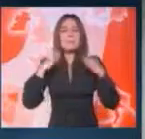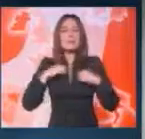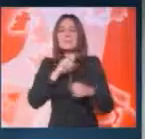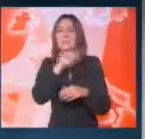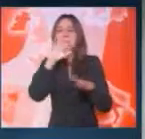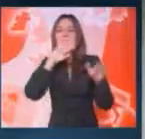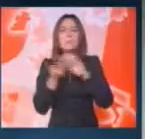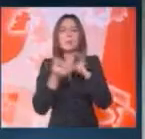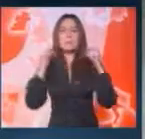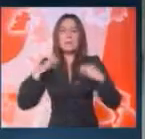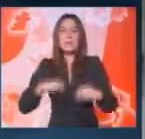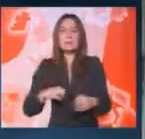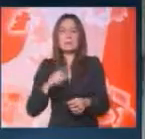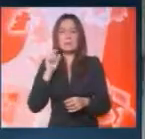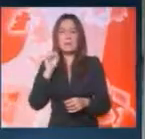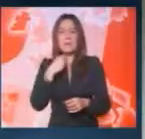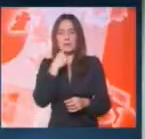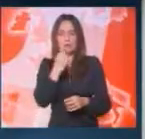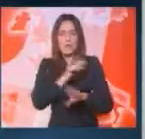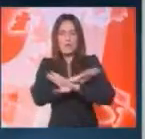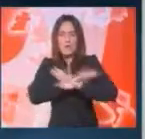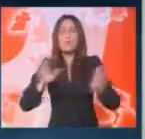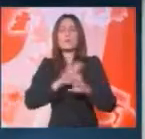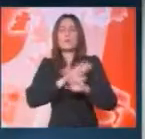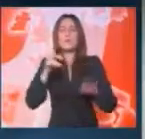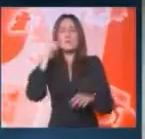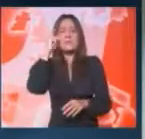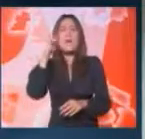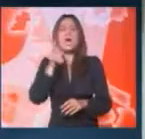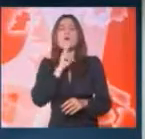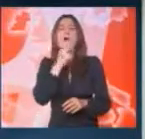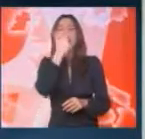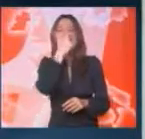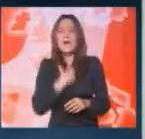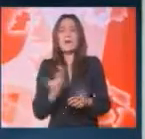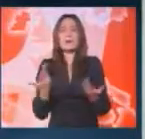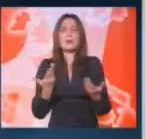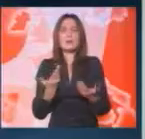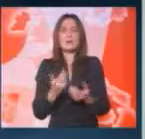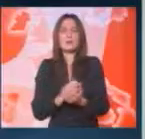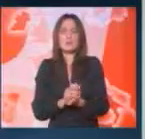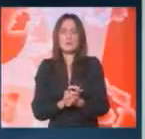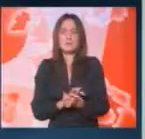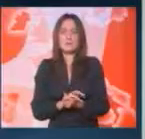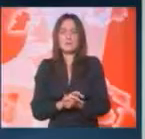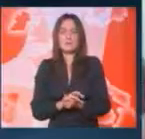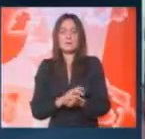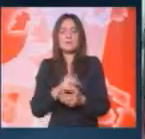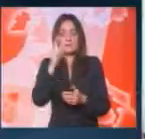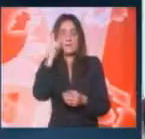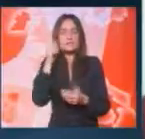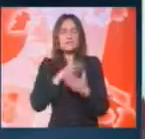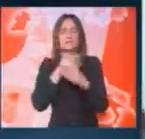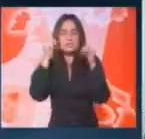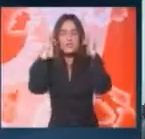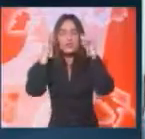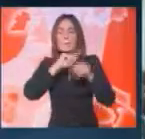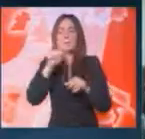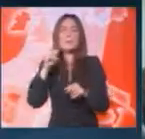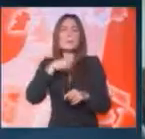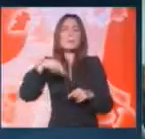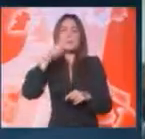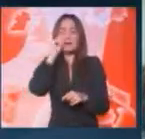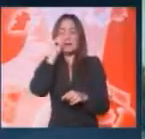potpredsjednika. Kad kaže amin, amin, gotovo. Zna se ko je sad među sokama, a ne među narodom. Nakon